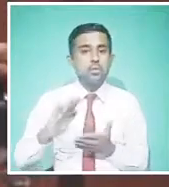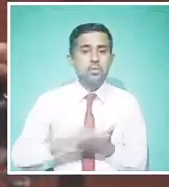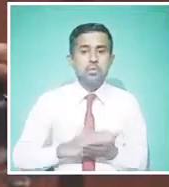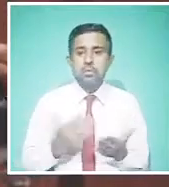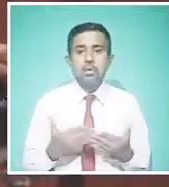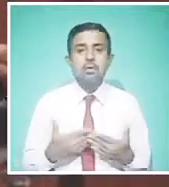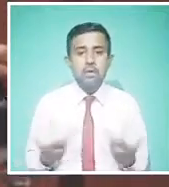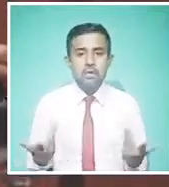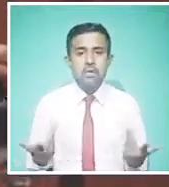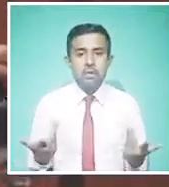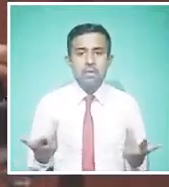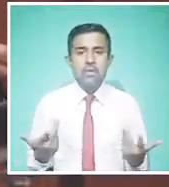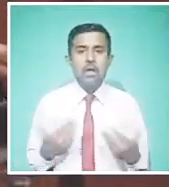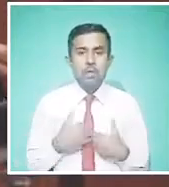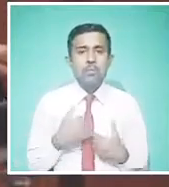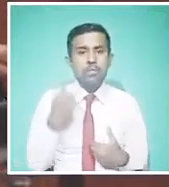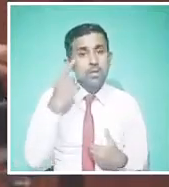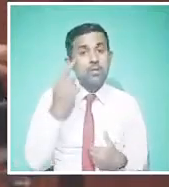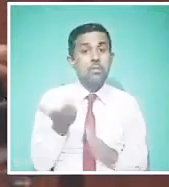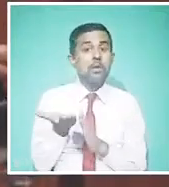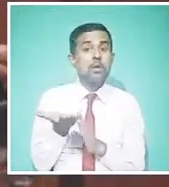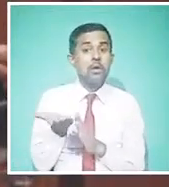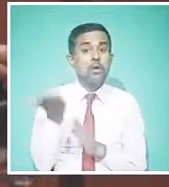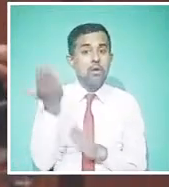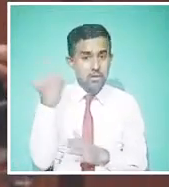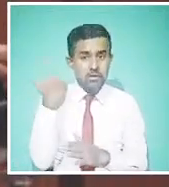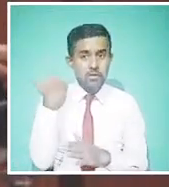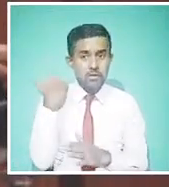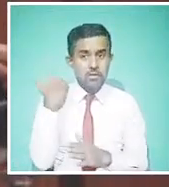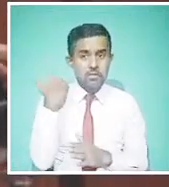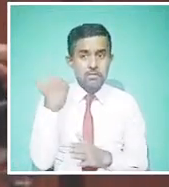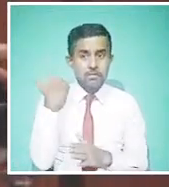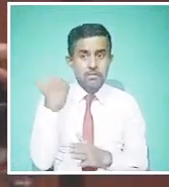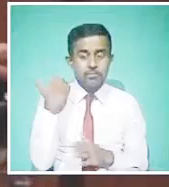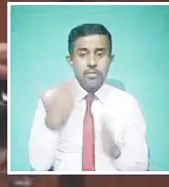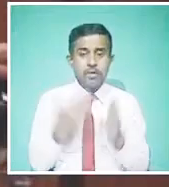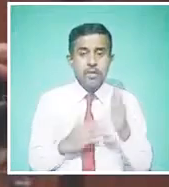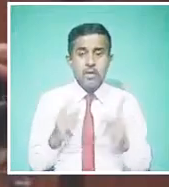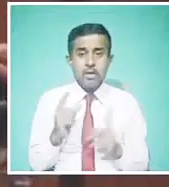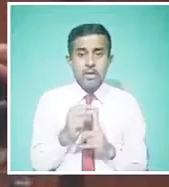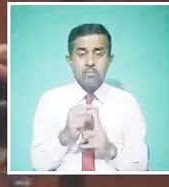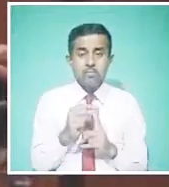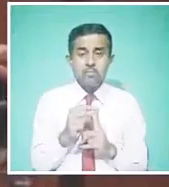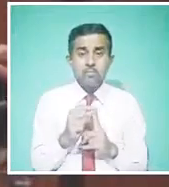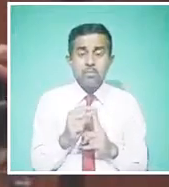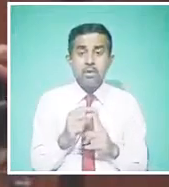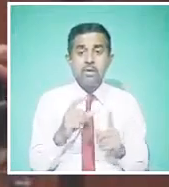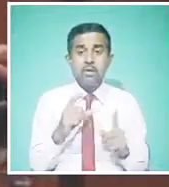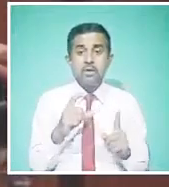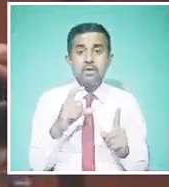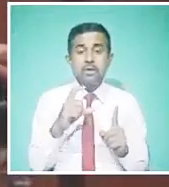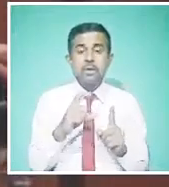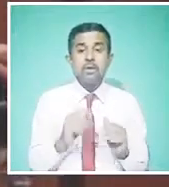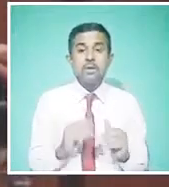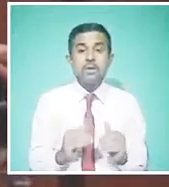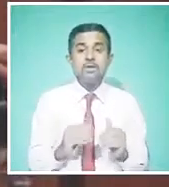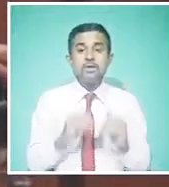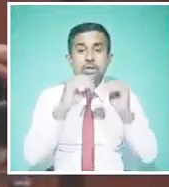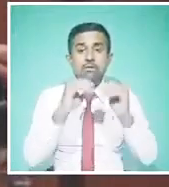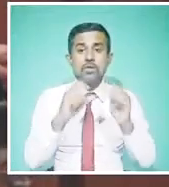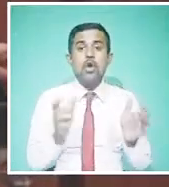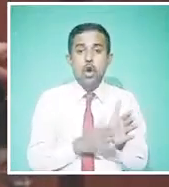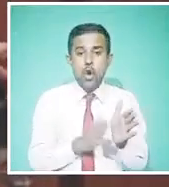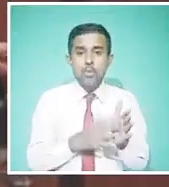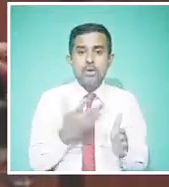பிரச்சனை சம்பந்தமாக விவசாய அபிவிருத்தி குழு கூட்டம், அதேபோல் மீனவர்களுடைய பிரச்சனை சம்பந்தமாக பேசுவதற்கு மீனவர் அபிவிருத்தி குழு கூட்டம்,